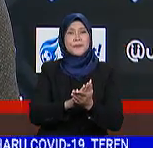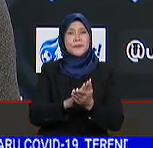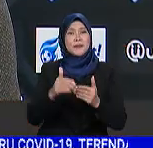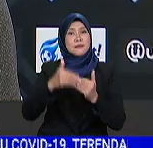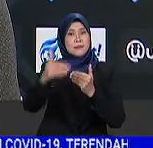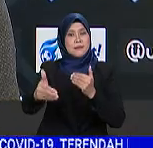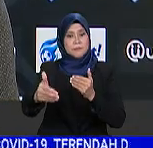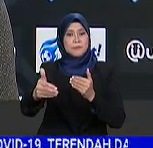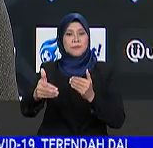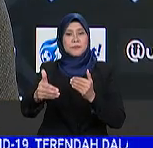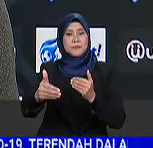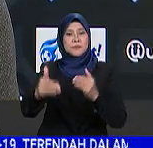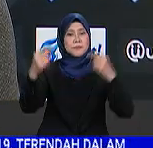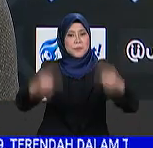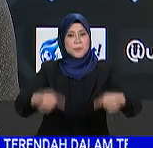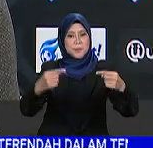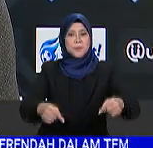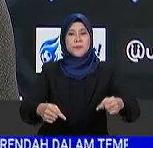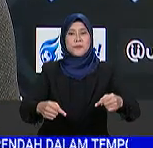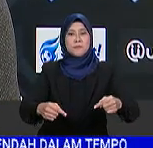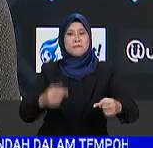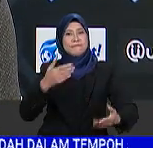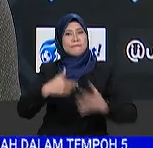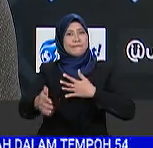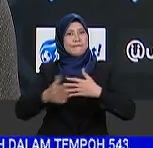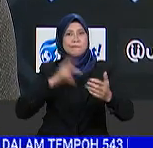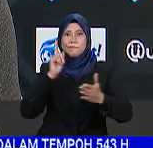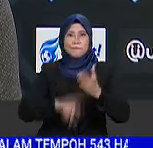both these teams can punish any mistake, so